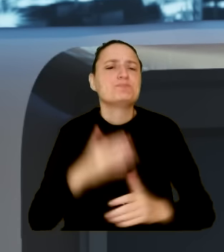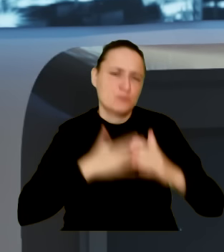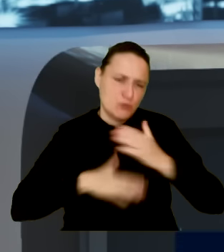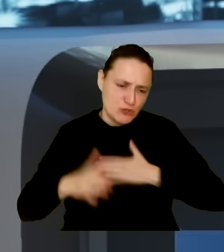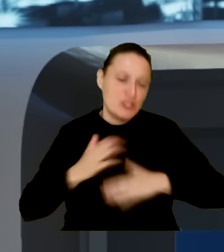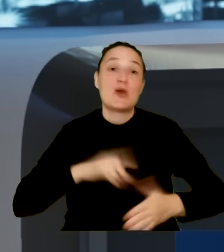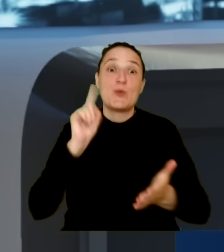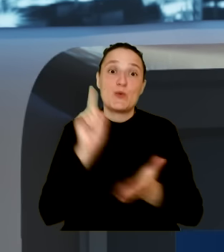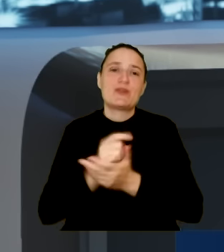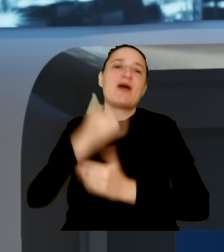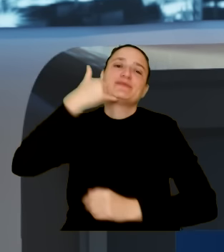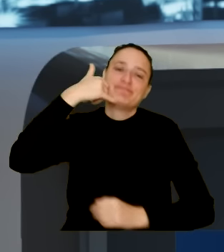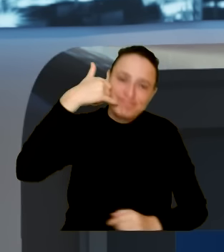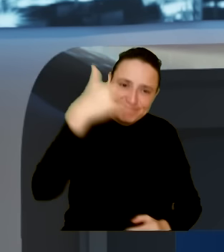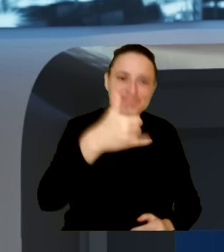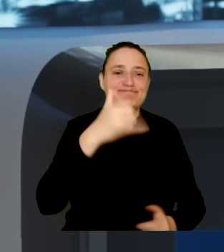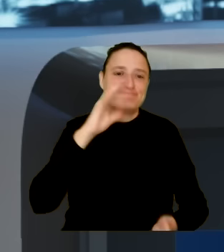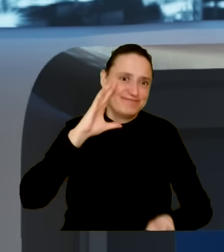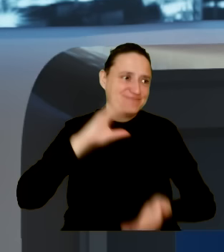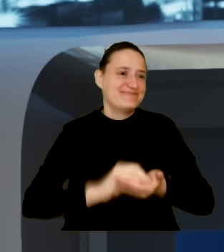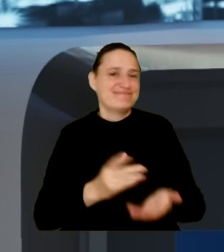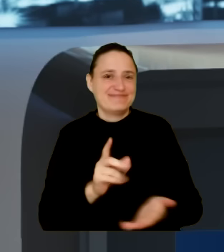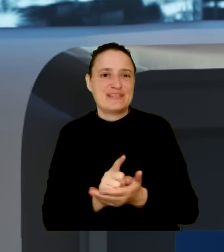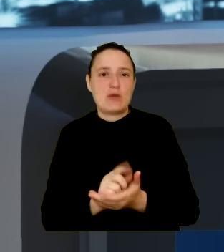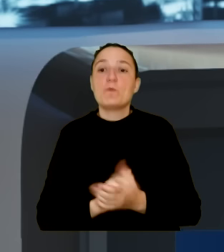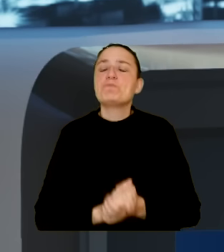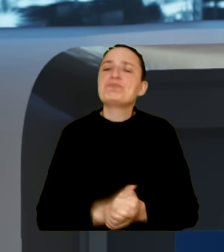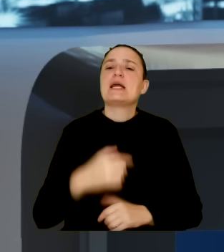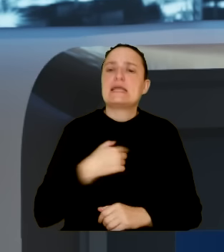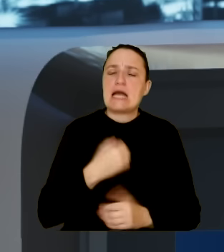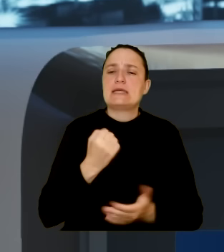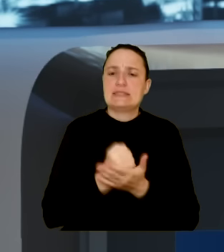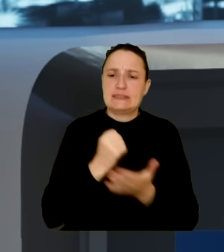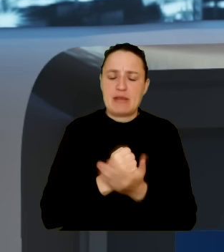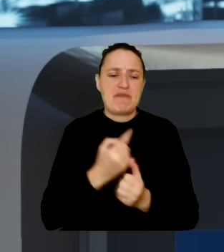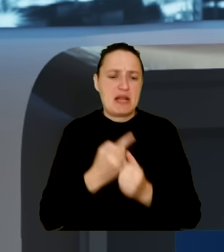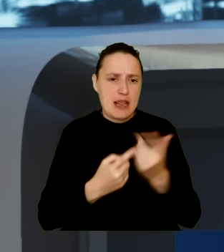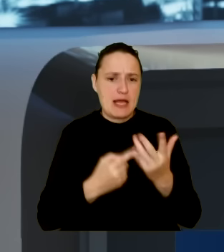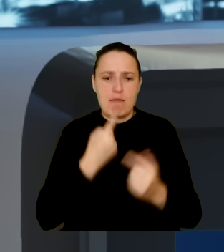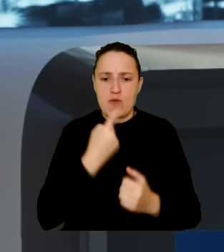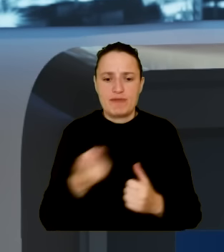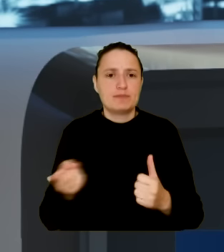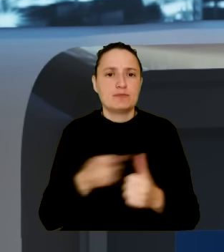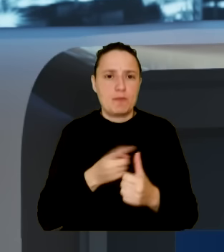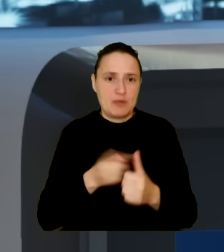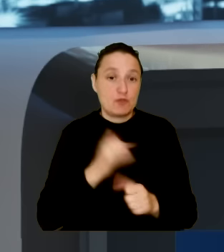dodzwoniłam się znowu do państwa bardzo szybko. To znaczy, chciałam poruszyć kilka spraw. Pierwsza sprawa to w piątek